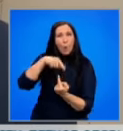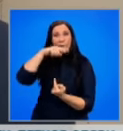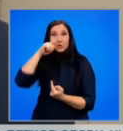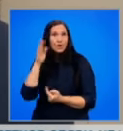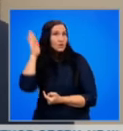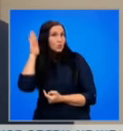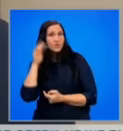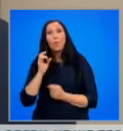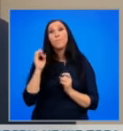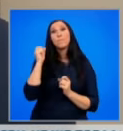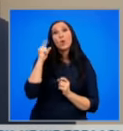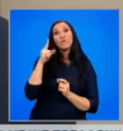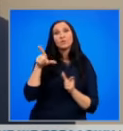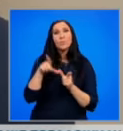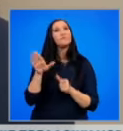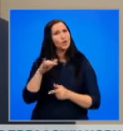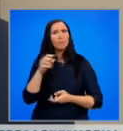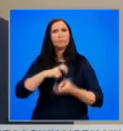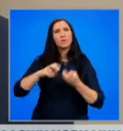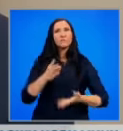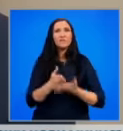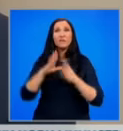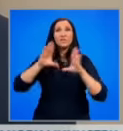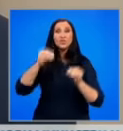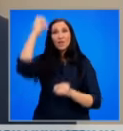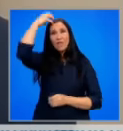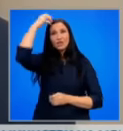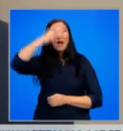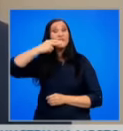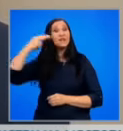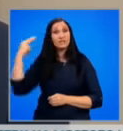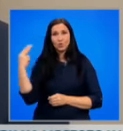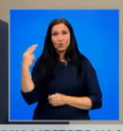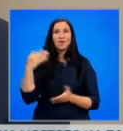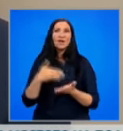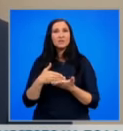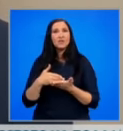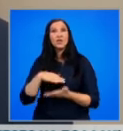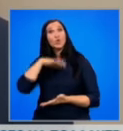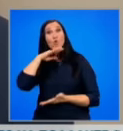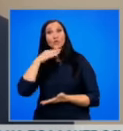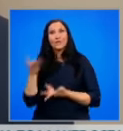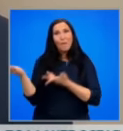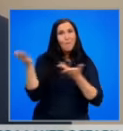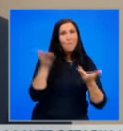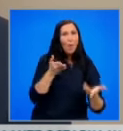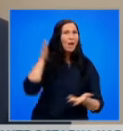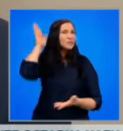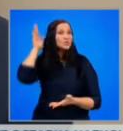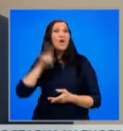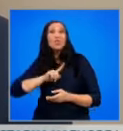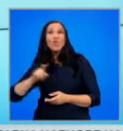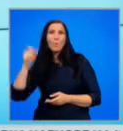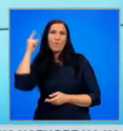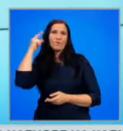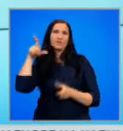професор Мулов, така че ще търсим съдействие на всички държавни институции, за да стигне поканата за изслушване до професор